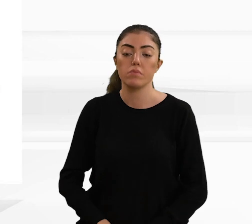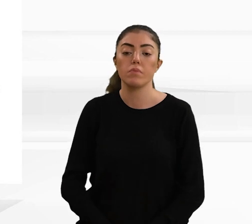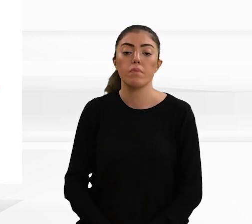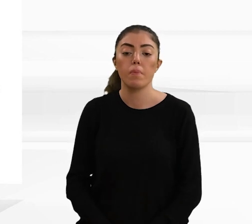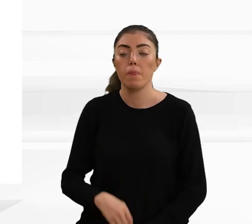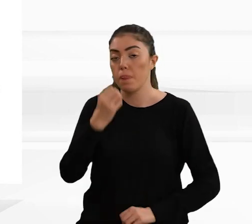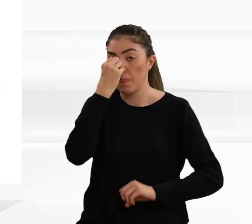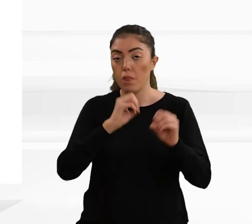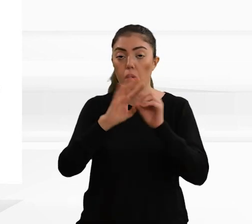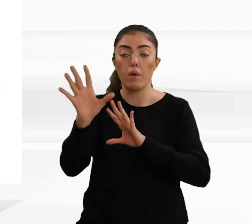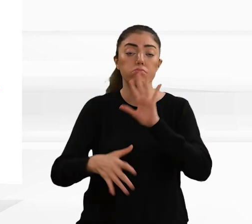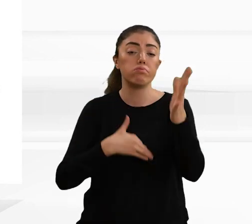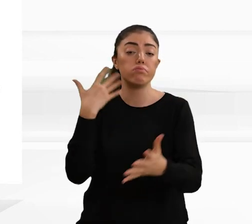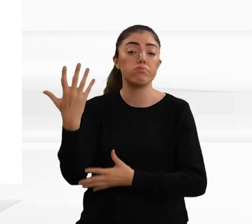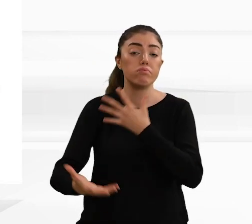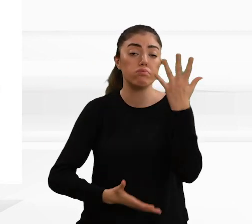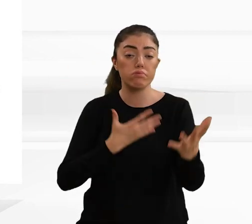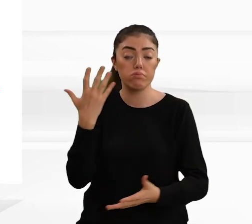orman yangınları